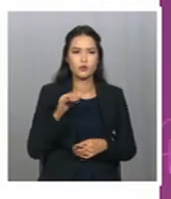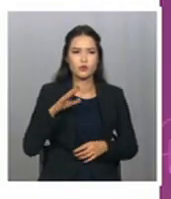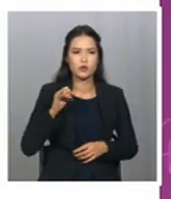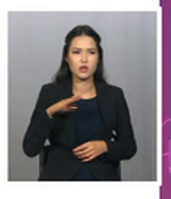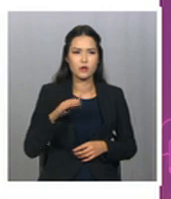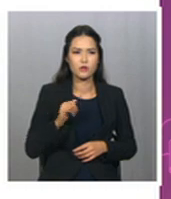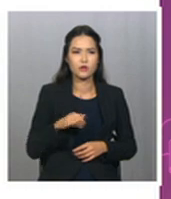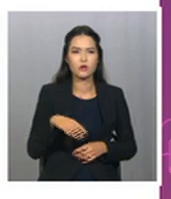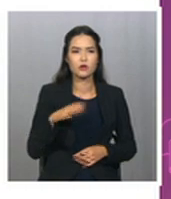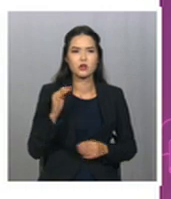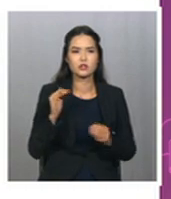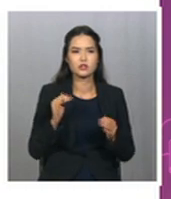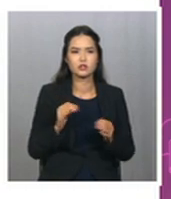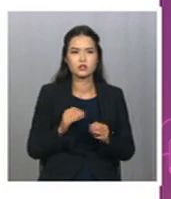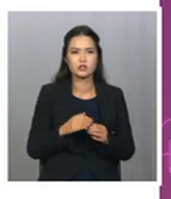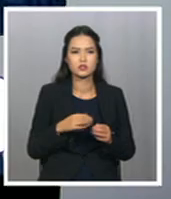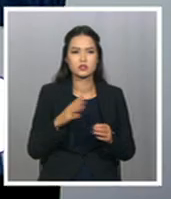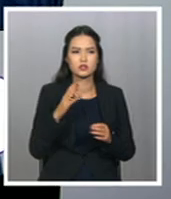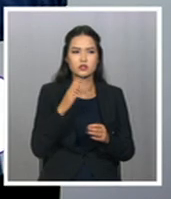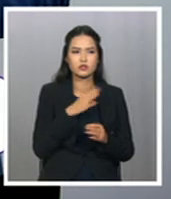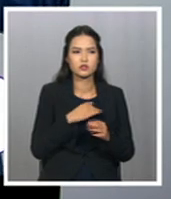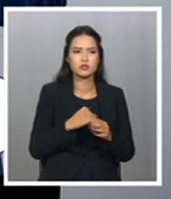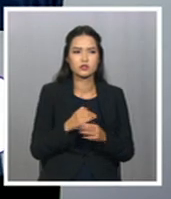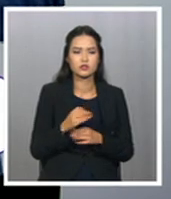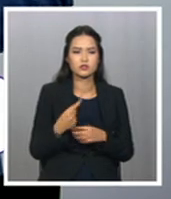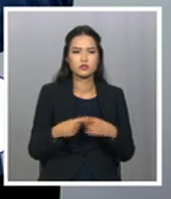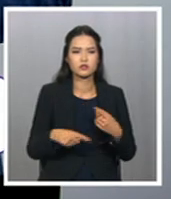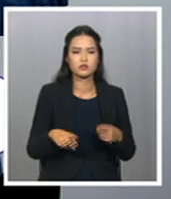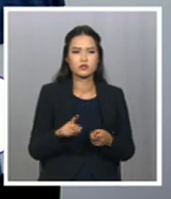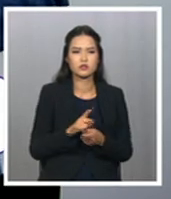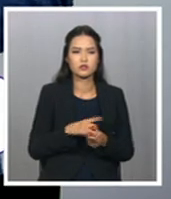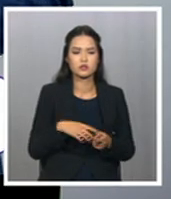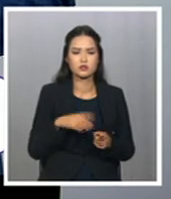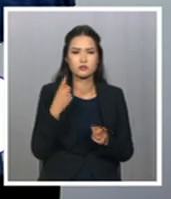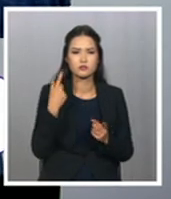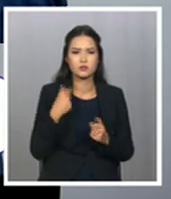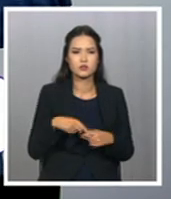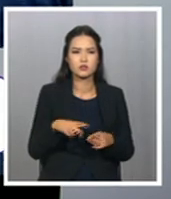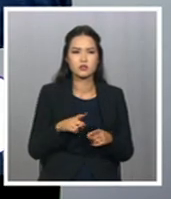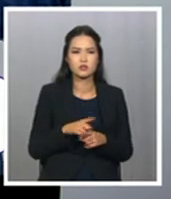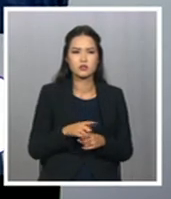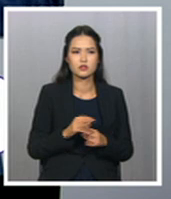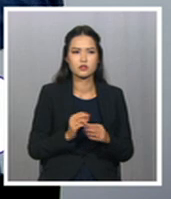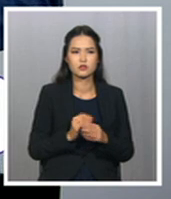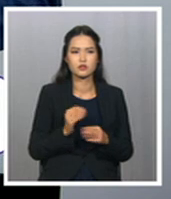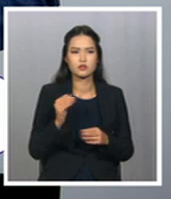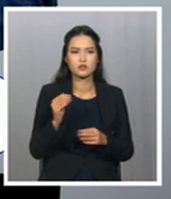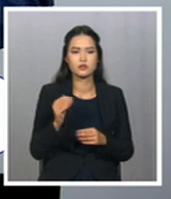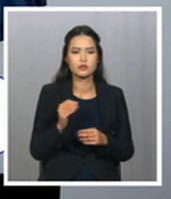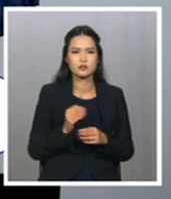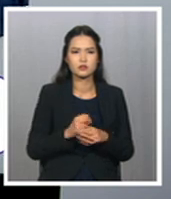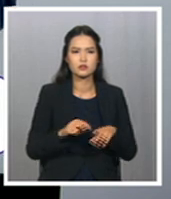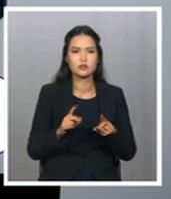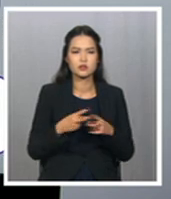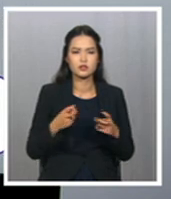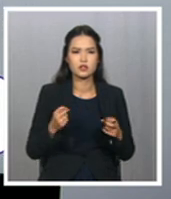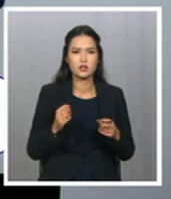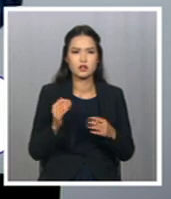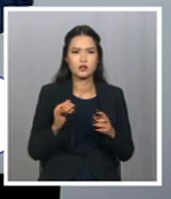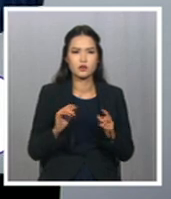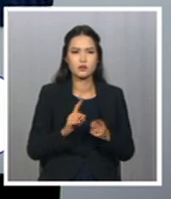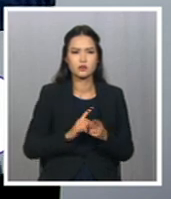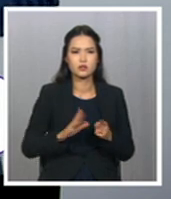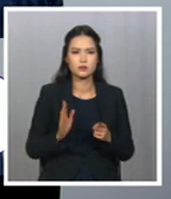де күшінің өзгеретінін білеміз. Енді осы шамалар косинус немесе синус заңымен өзгереді. Ал енді